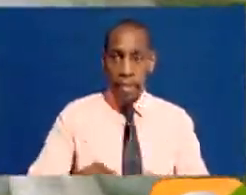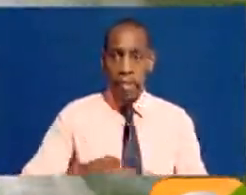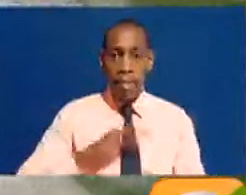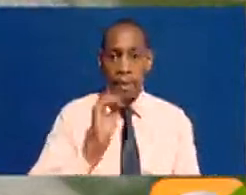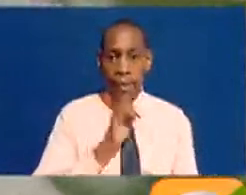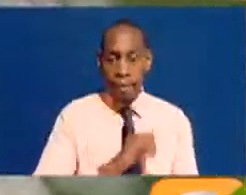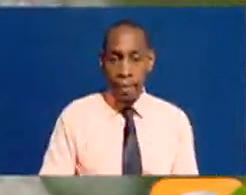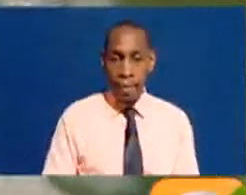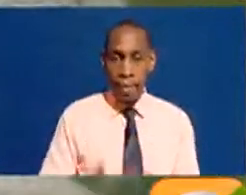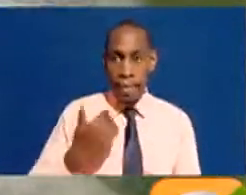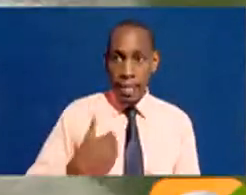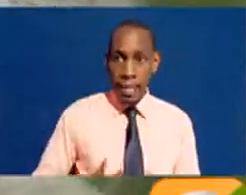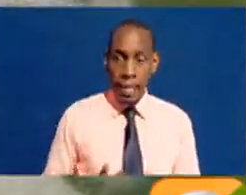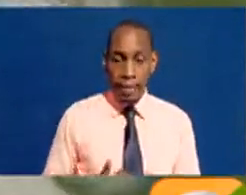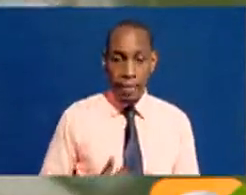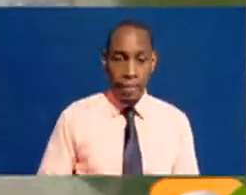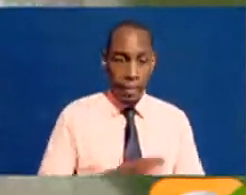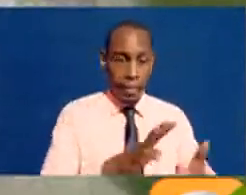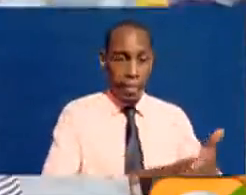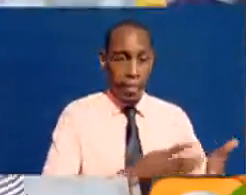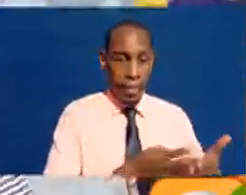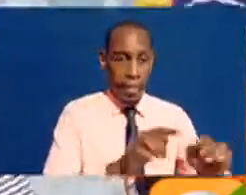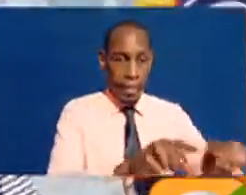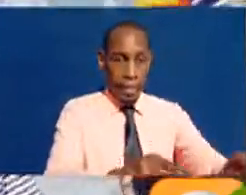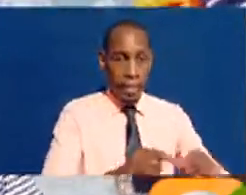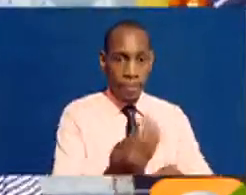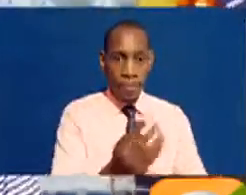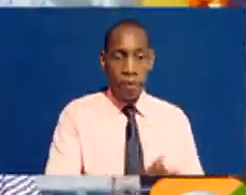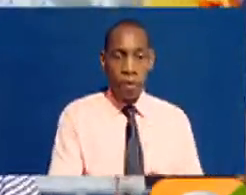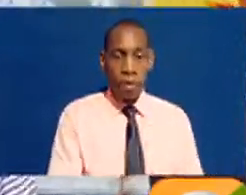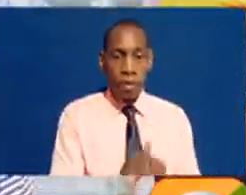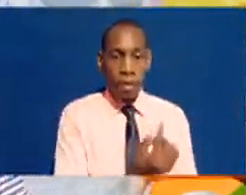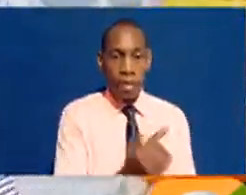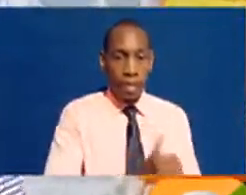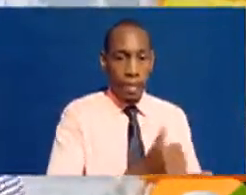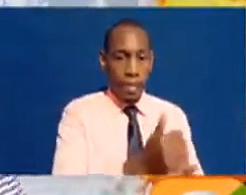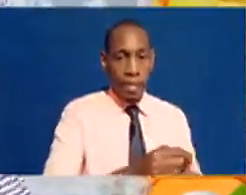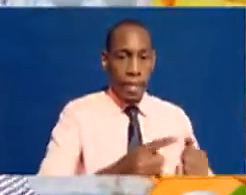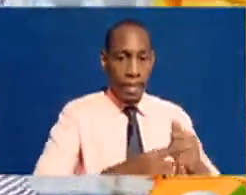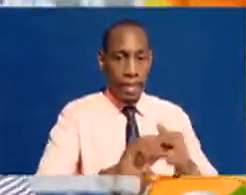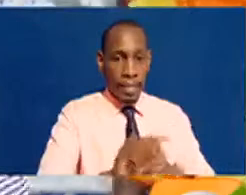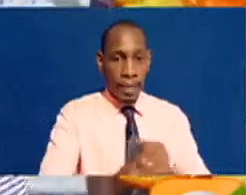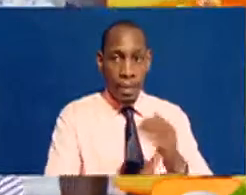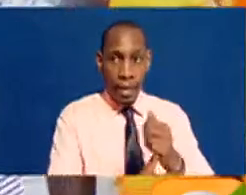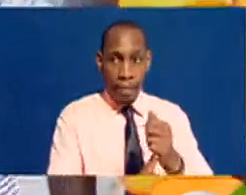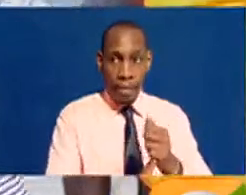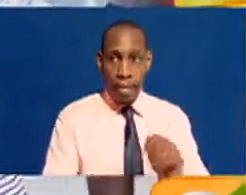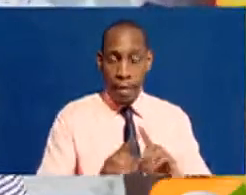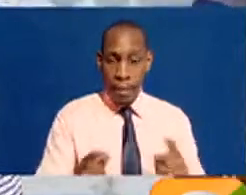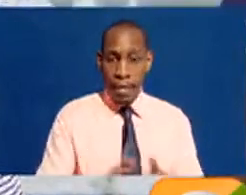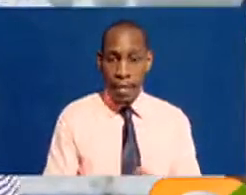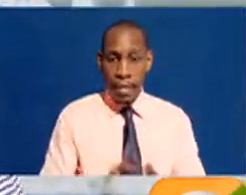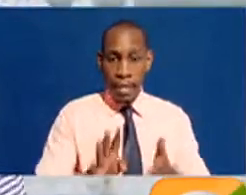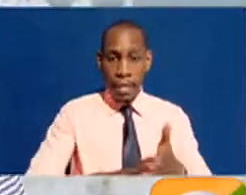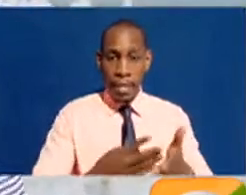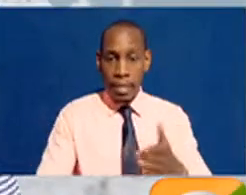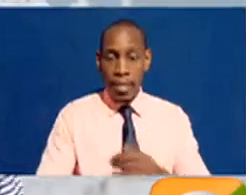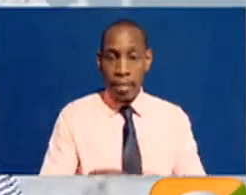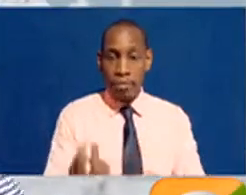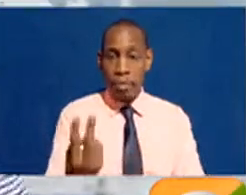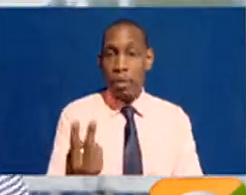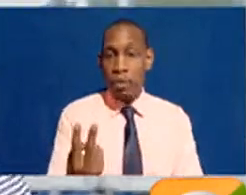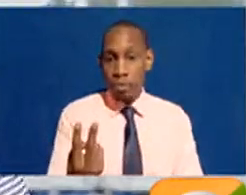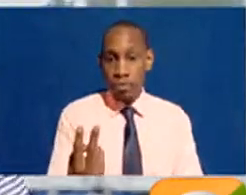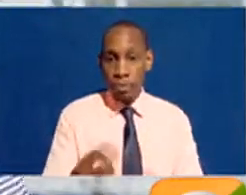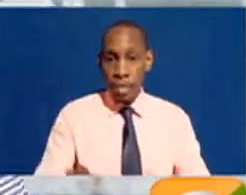Mimi nilikuwa na cages 4, kila moja ilikuwa na samaki 6,000. Lakini mbili ilikuwa ready,